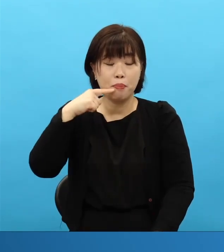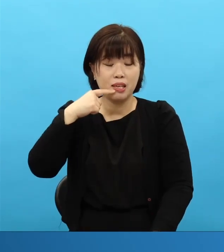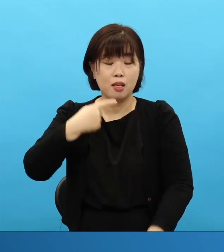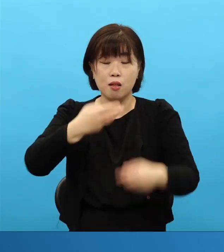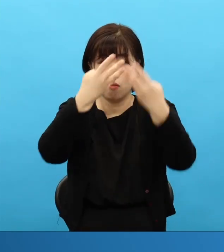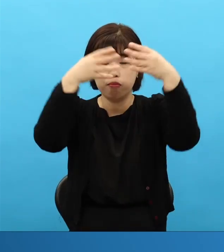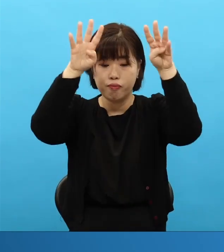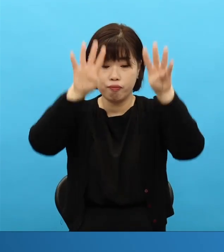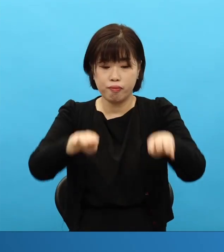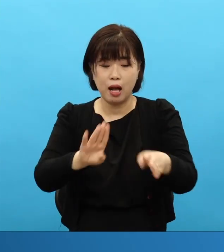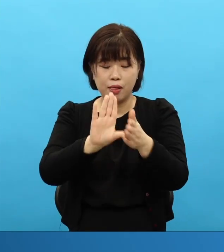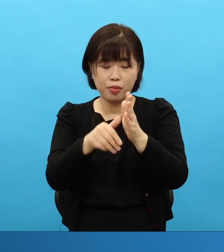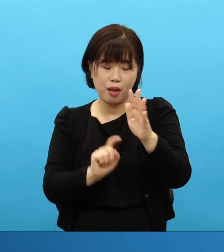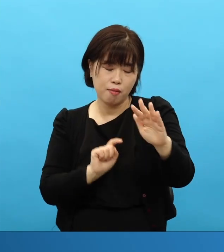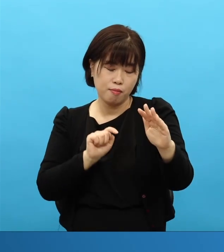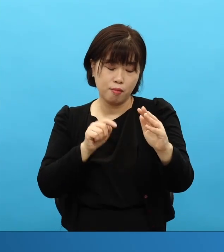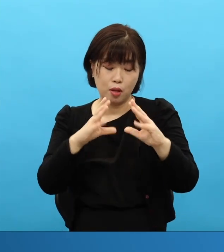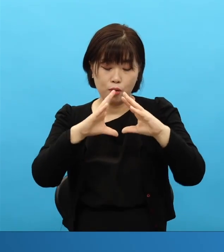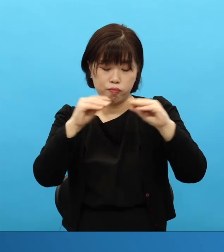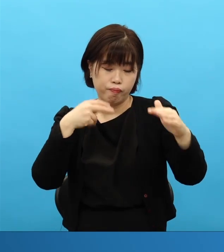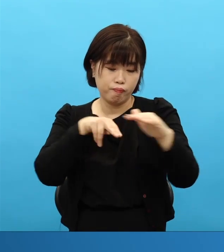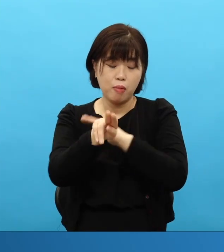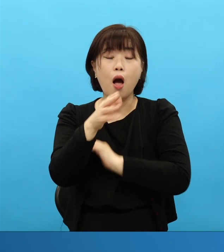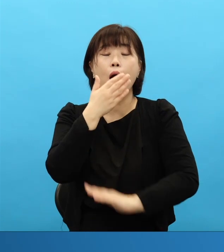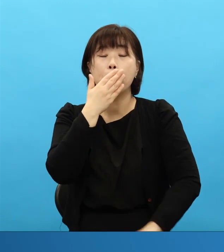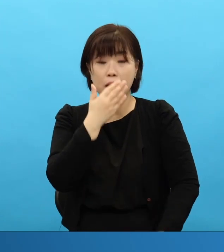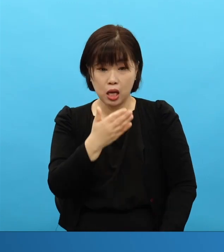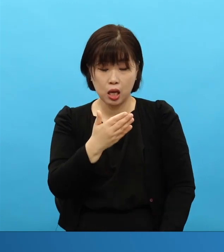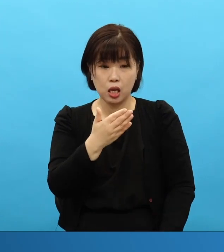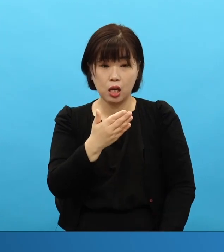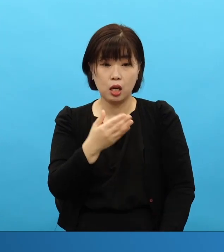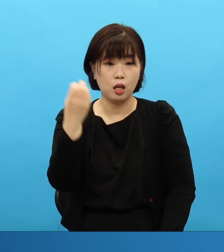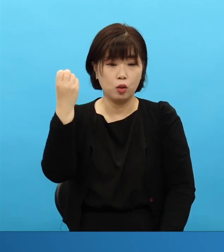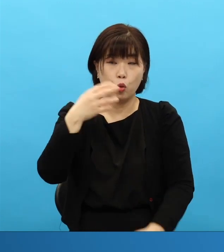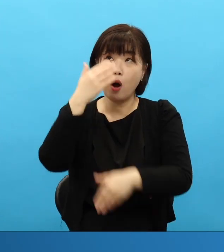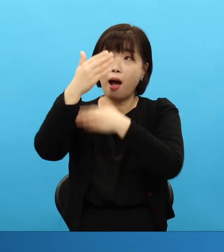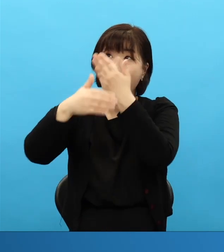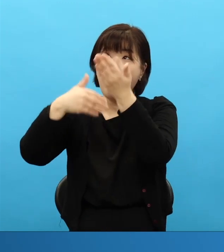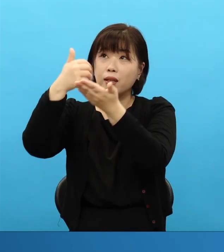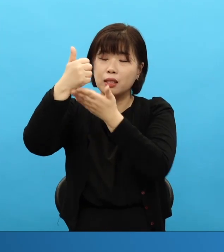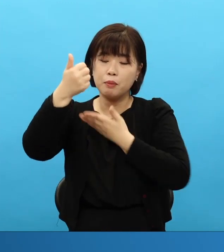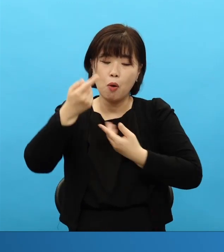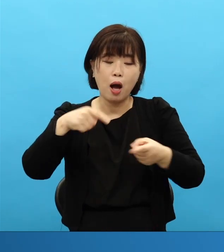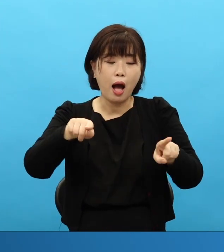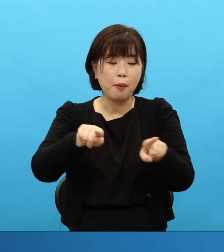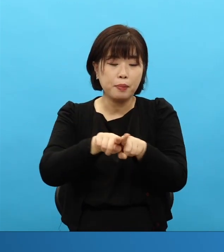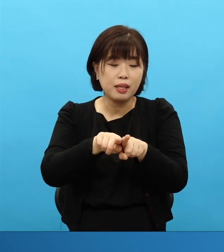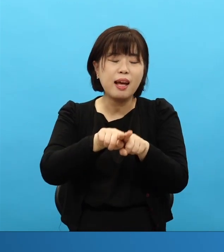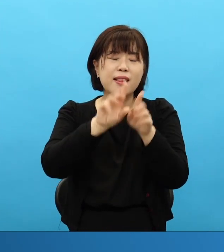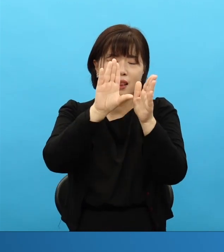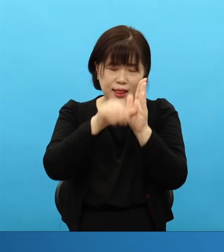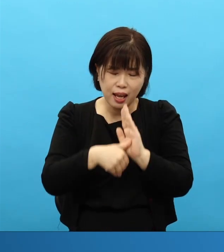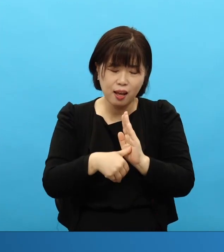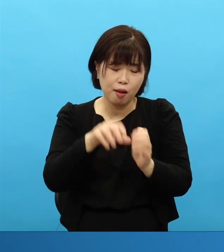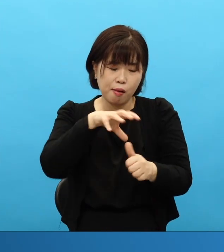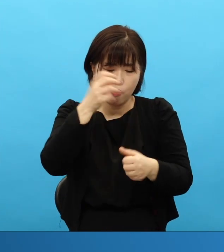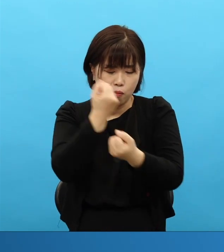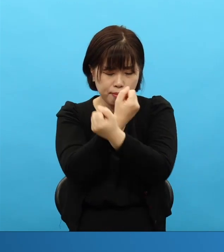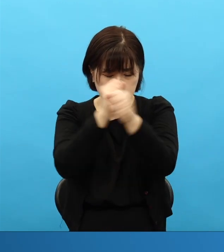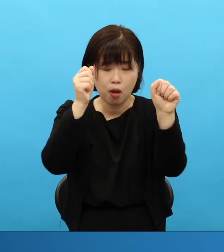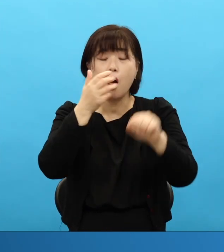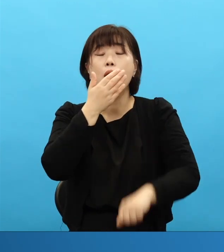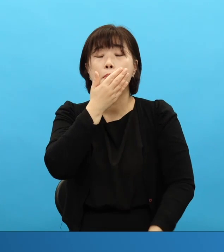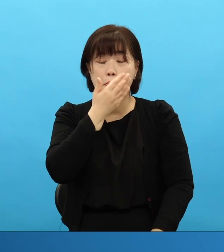그 이름이 임마누엘이라는 사실을 알아야 된다. 去了巴比伦，要知道必有童女怀孕生子，要给他起名叫以马内利。 그리고 예수님께서